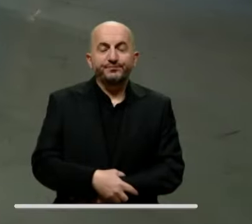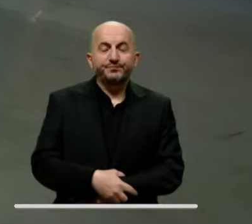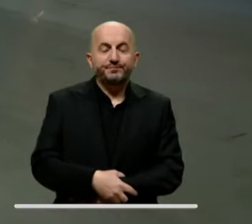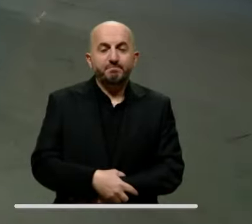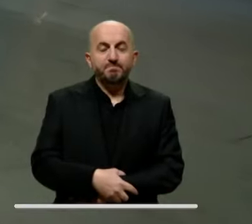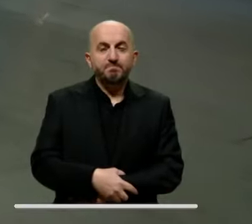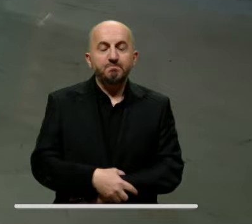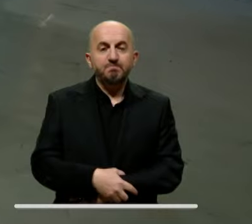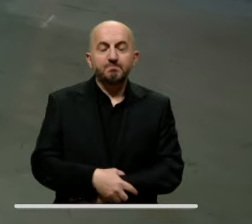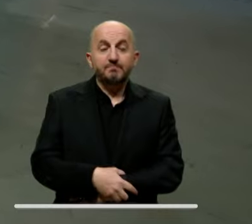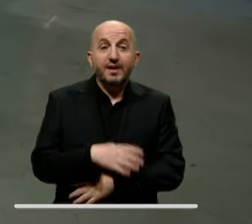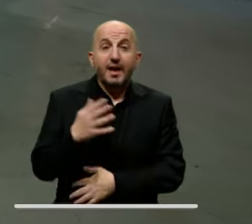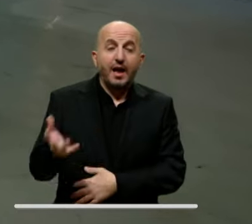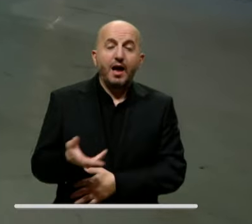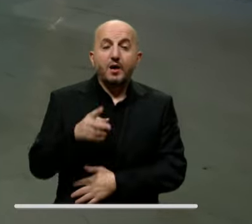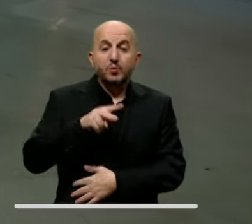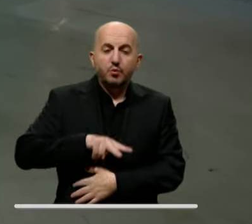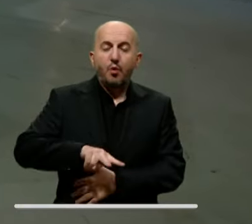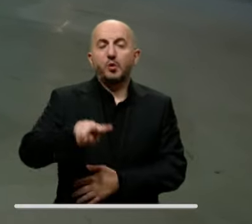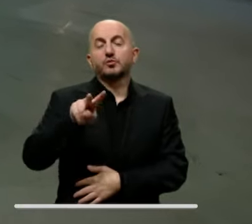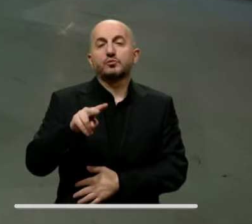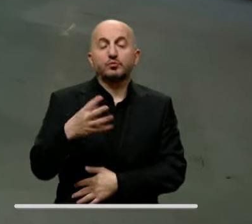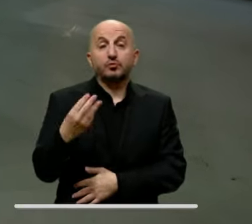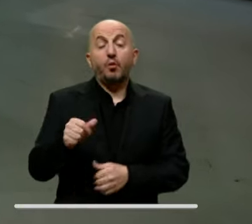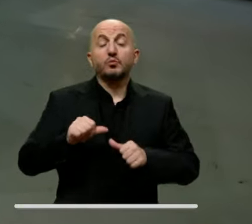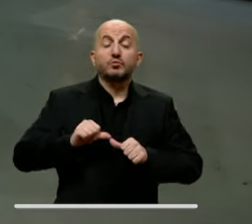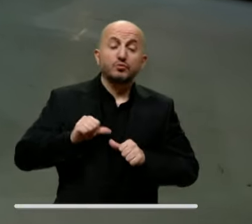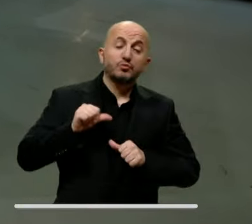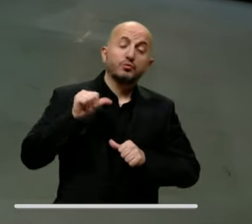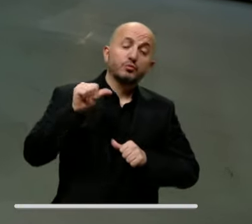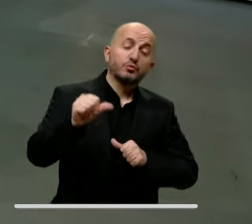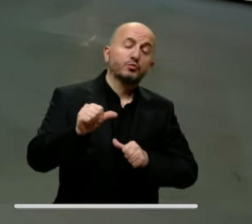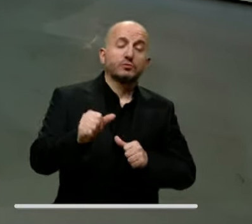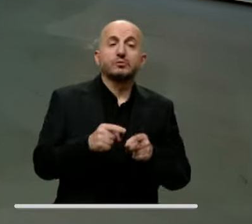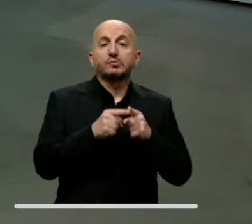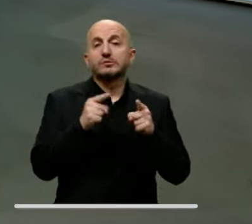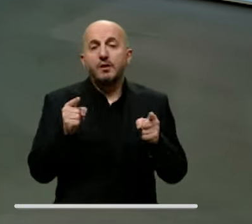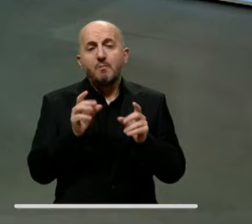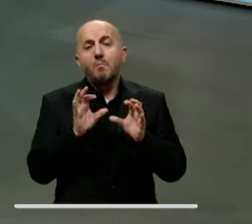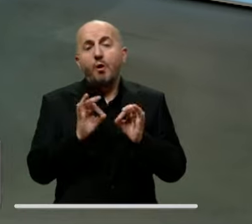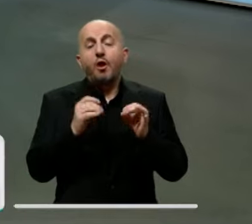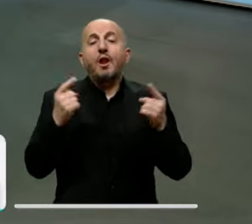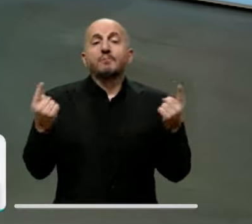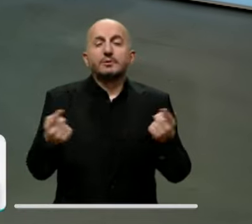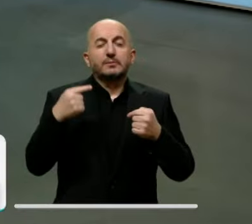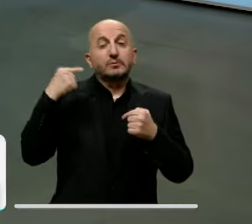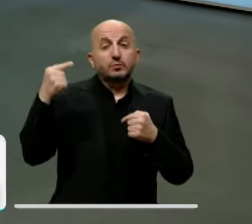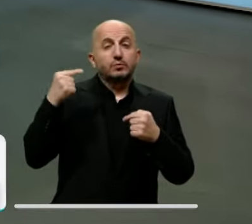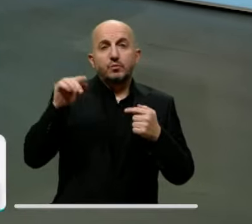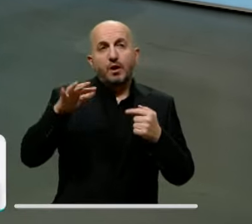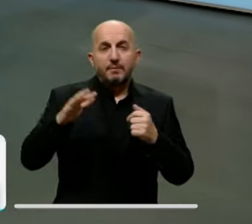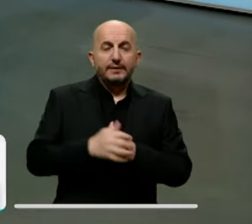muhtemelen oturuyordu Eğer yolculuk çok yani uzun e sürmesi durumunda böyle bir şey eee düşünülebilir